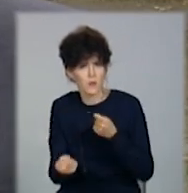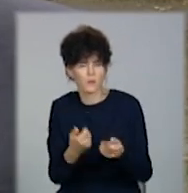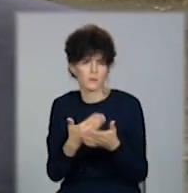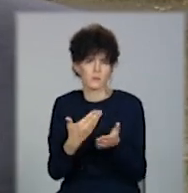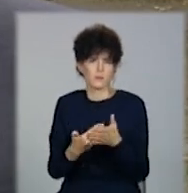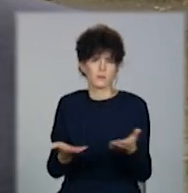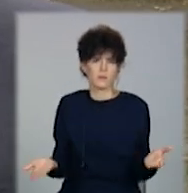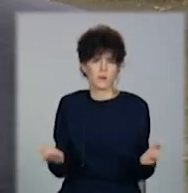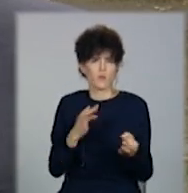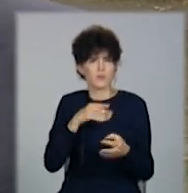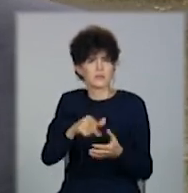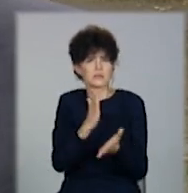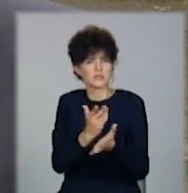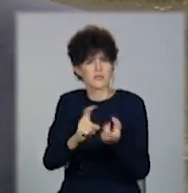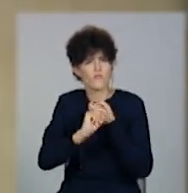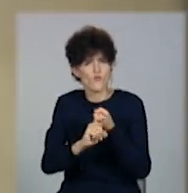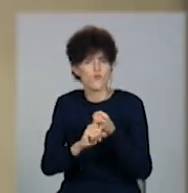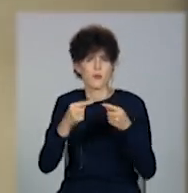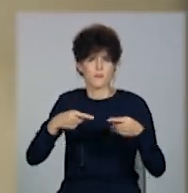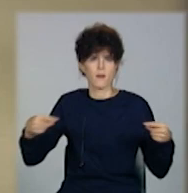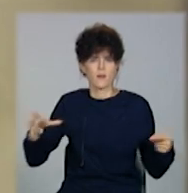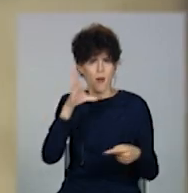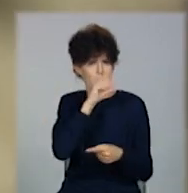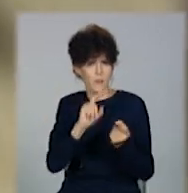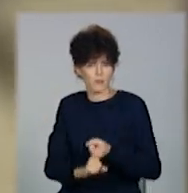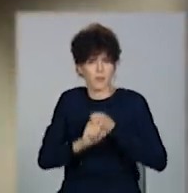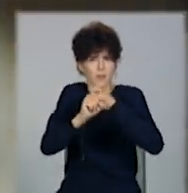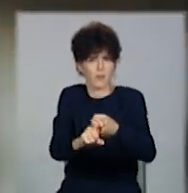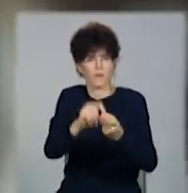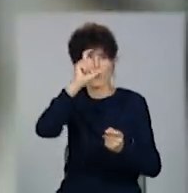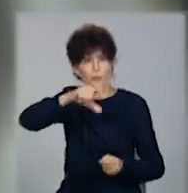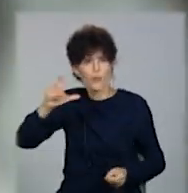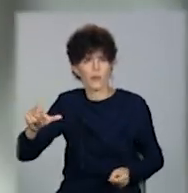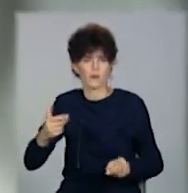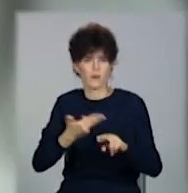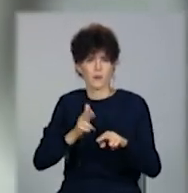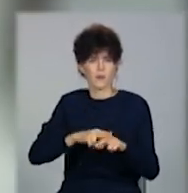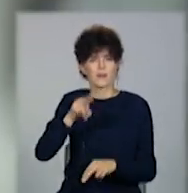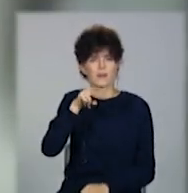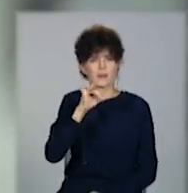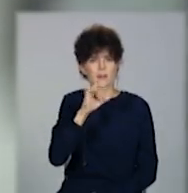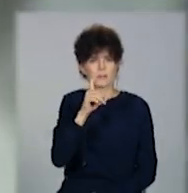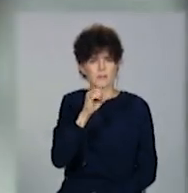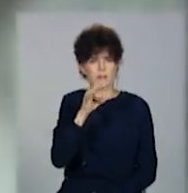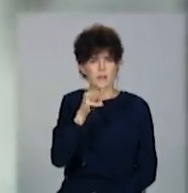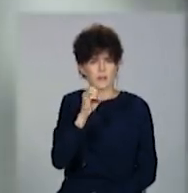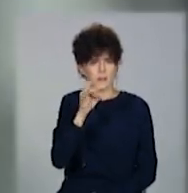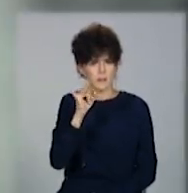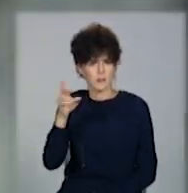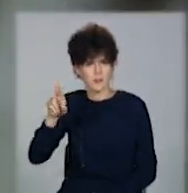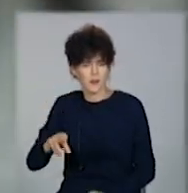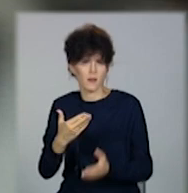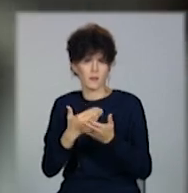переносити ряд збудників хвороб людей. Серед хвороб, які можуть переносити павуки – дизентерія, рідше – енцефаліт. Крім